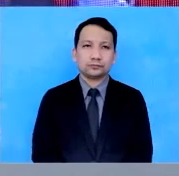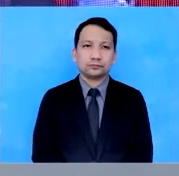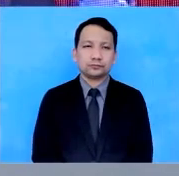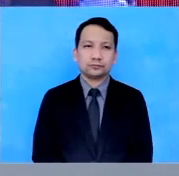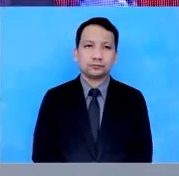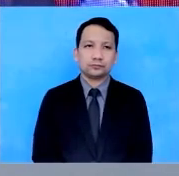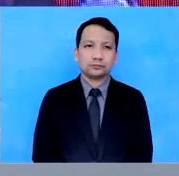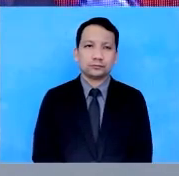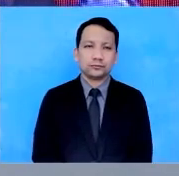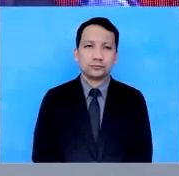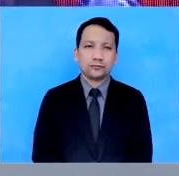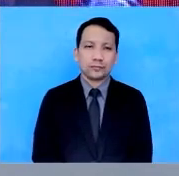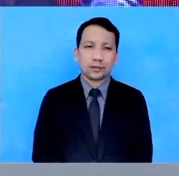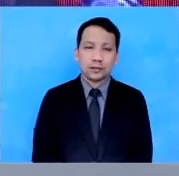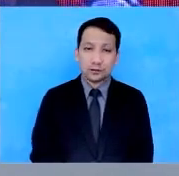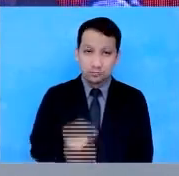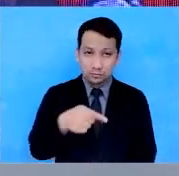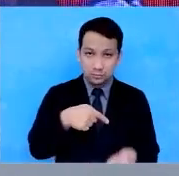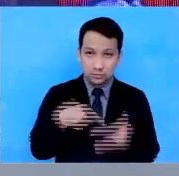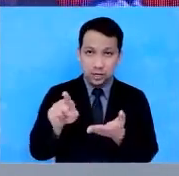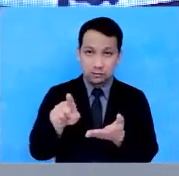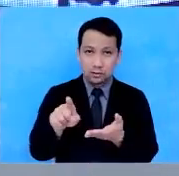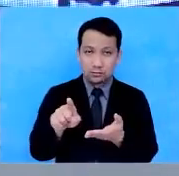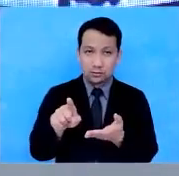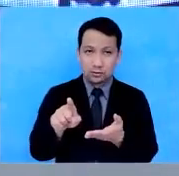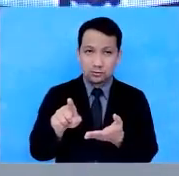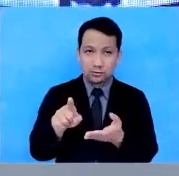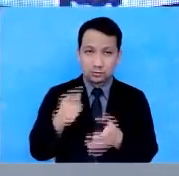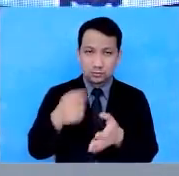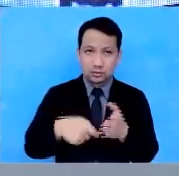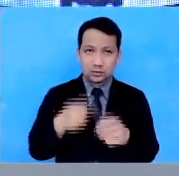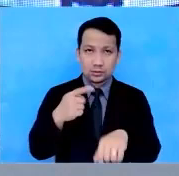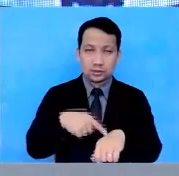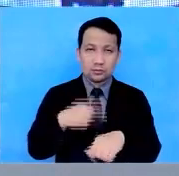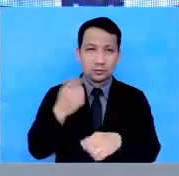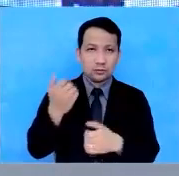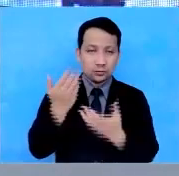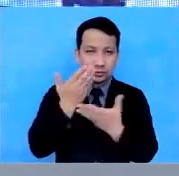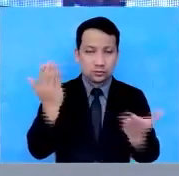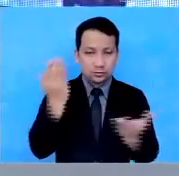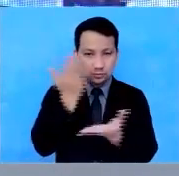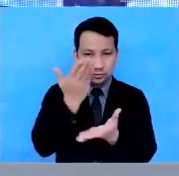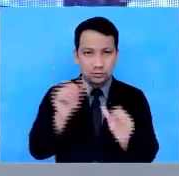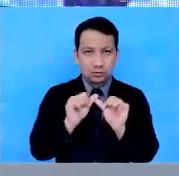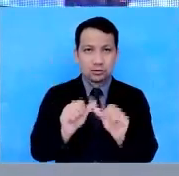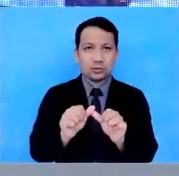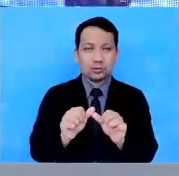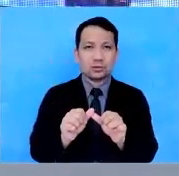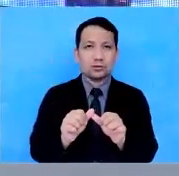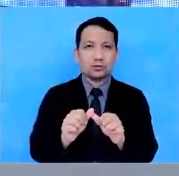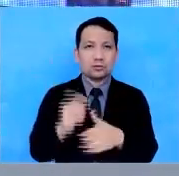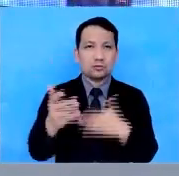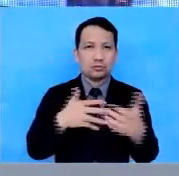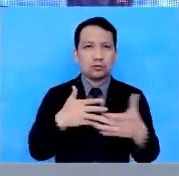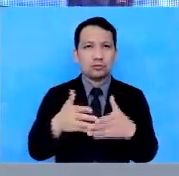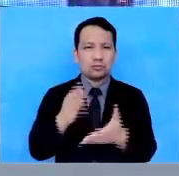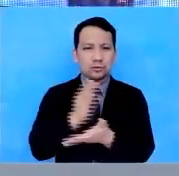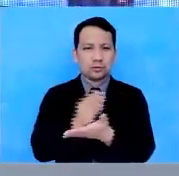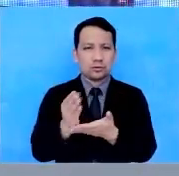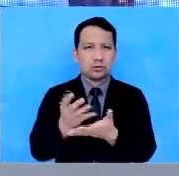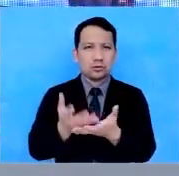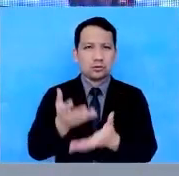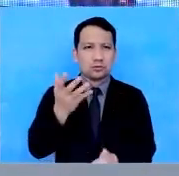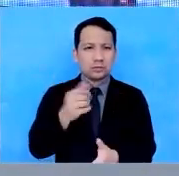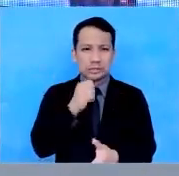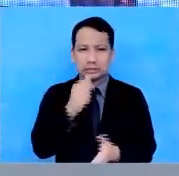Magbayad ng tamang buwis sa tamang oras. Yan ang paalala ni Pangulong Bongbong Marcos sa taong bayan at sa kabila yan ng bilyong-bilyong pisong hindi